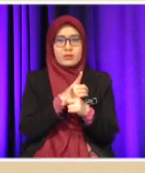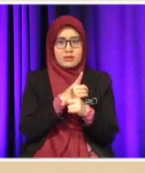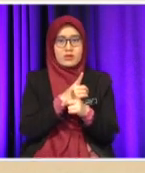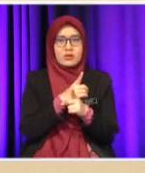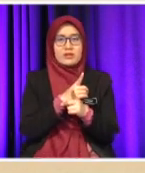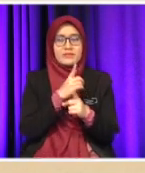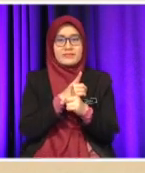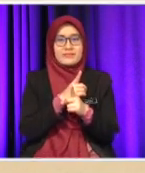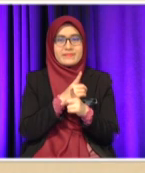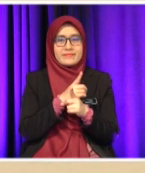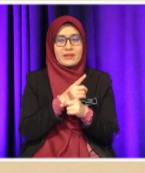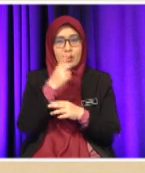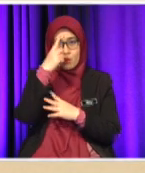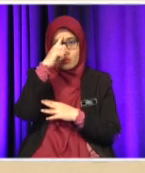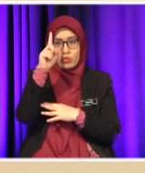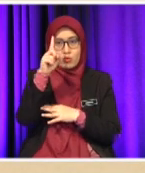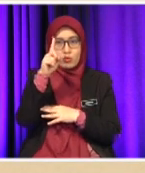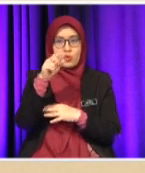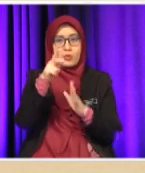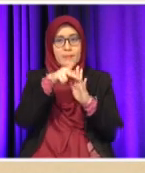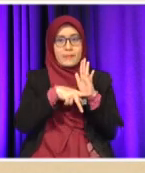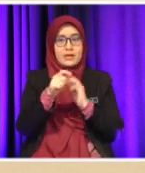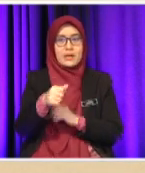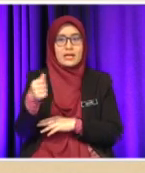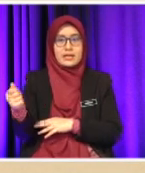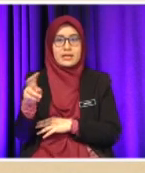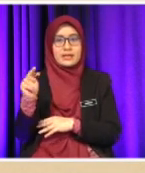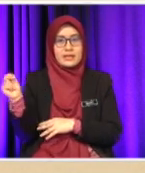kalau untuk peralatan dua lagi